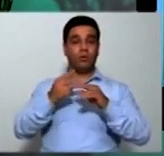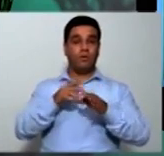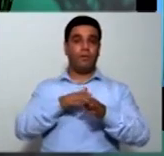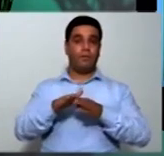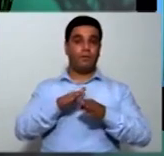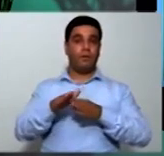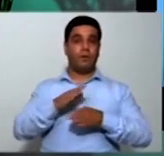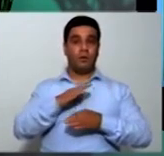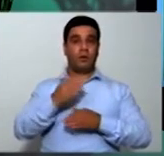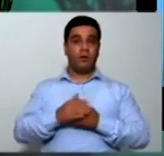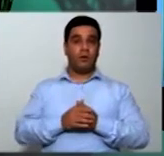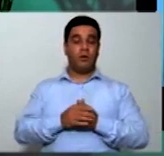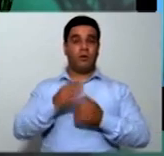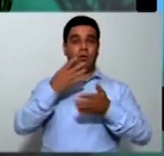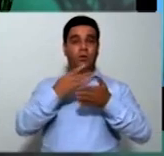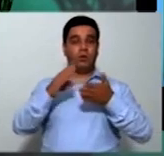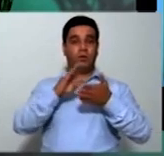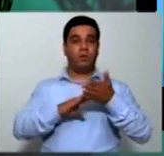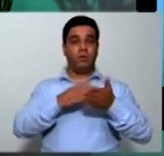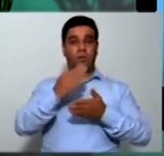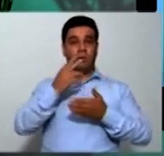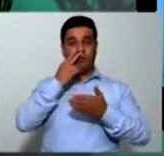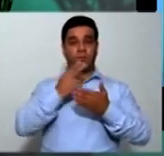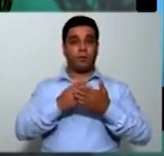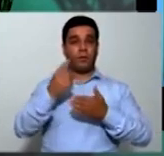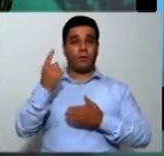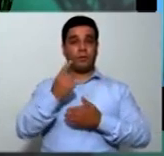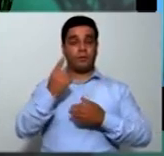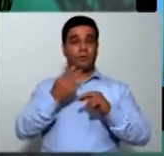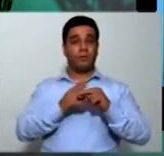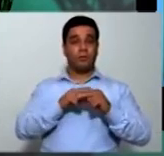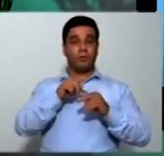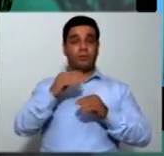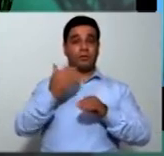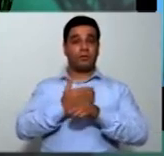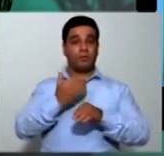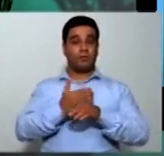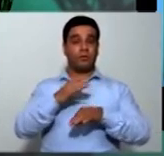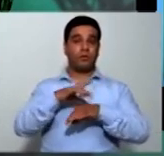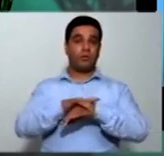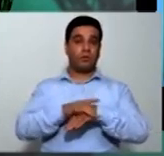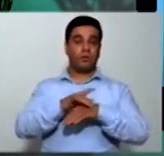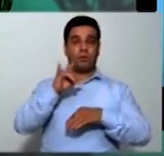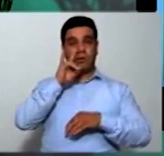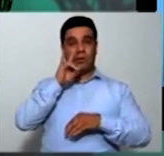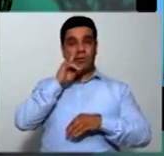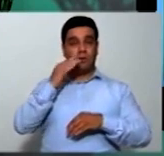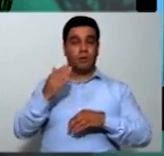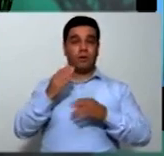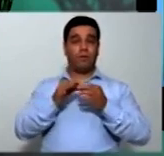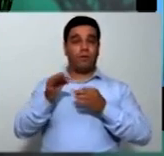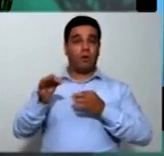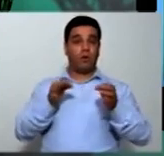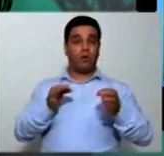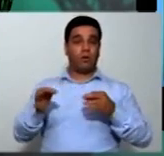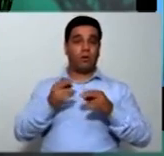amalga oshirildi. Demak, jadvalda ko'rib turganingizdek, 1-bosqich Farg'ona, Toshkent, Samarqand